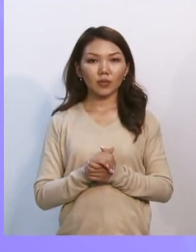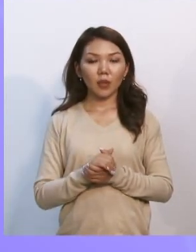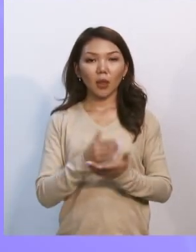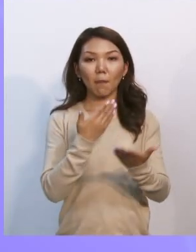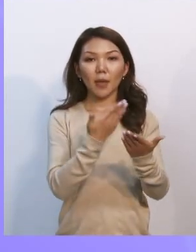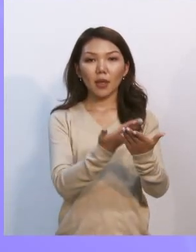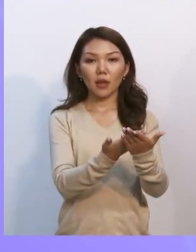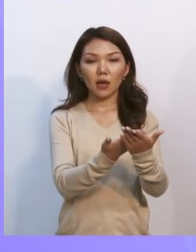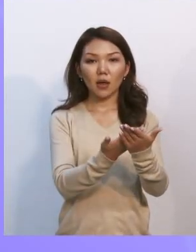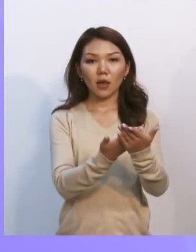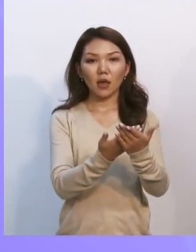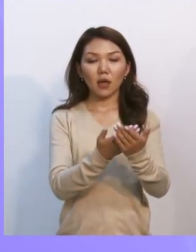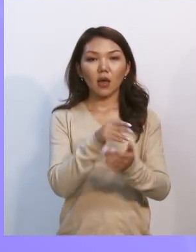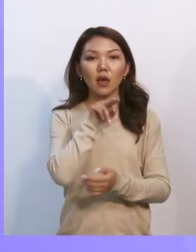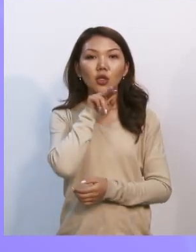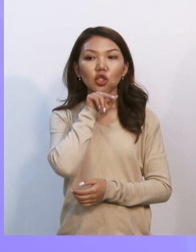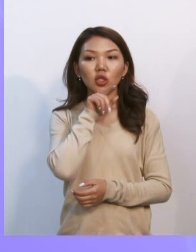Мына эчки.